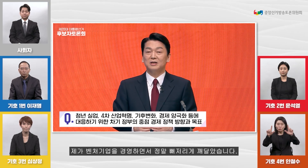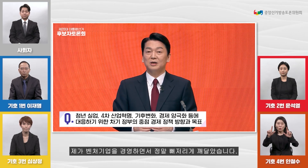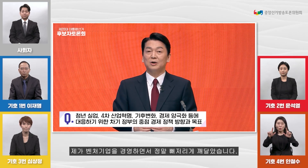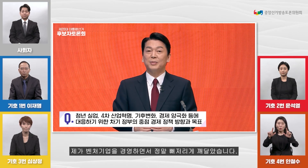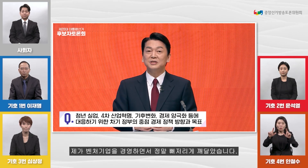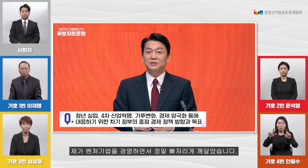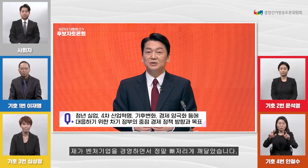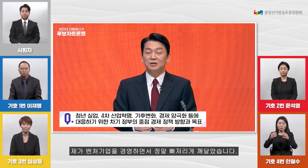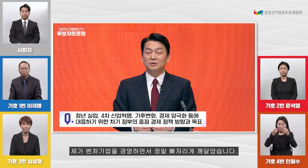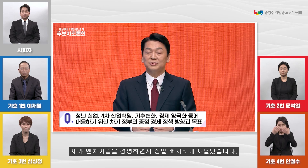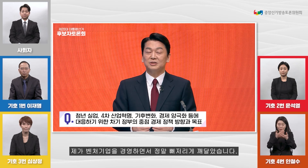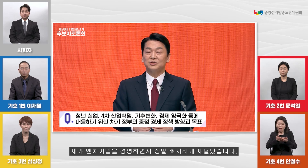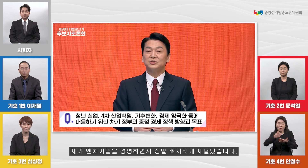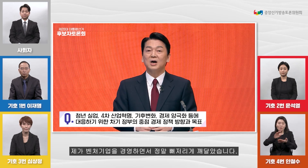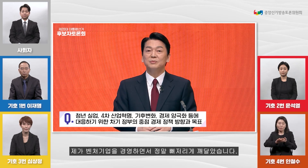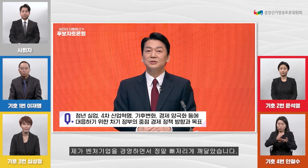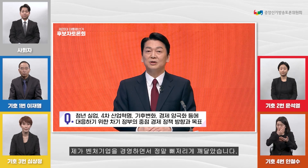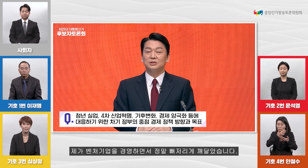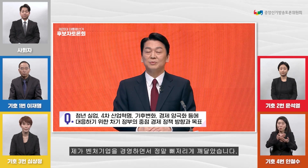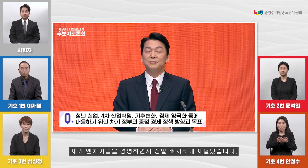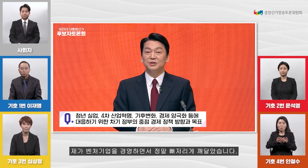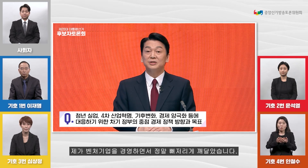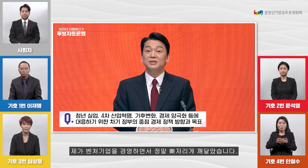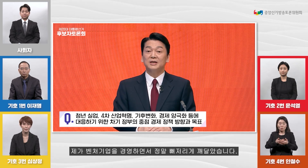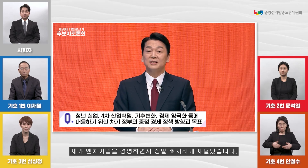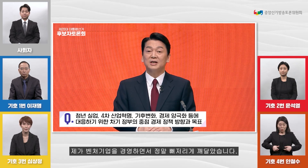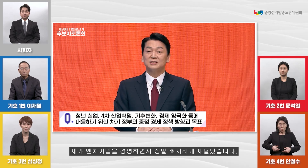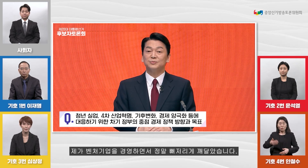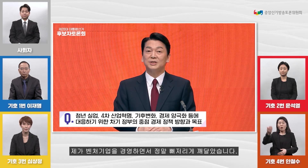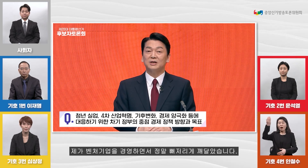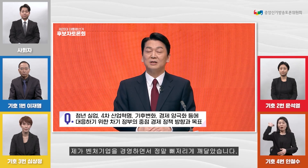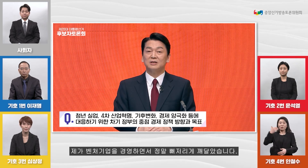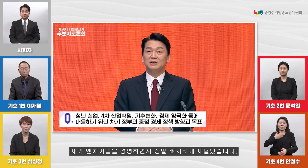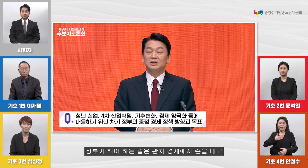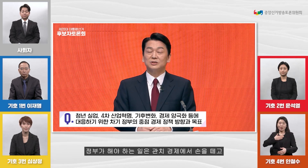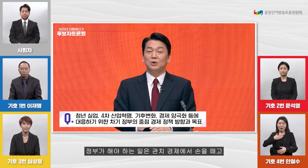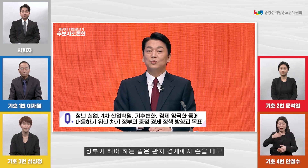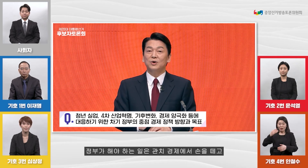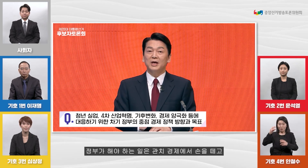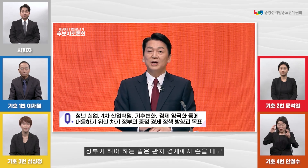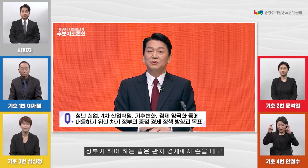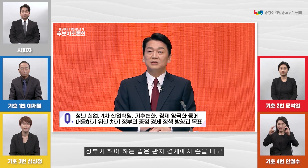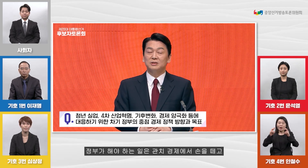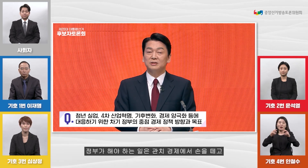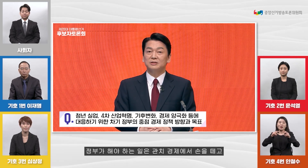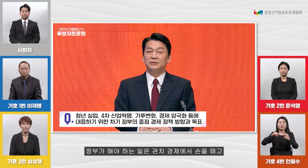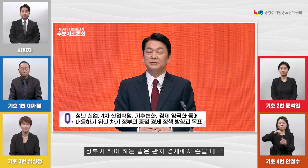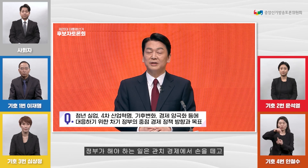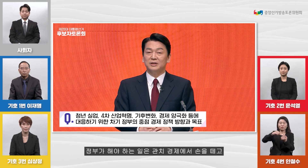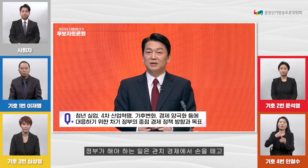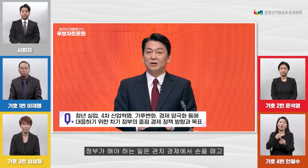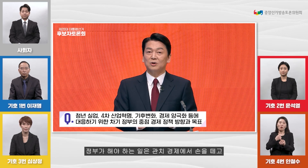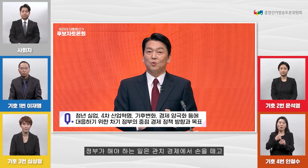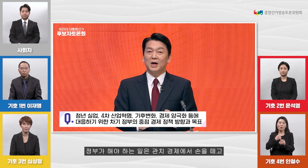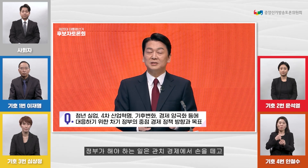제가 벤처 기업을 경영하면서 정말 뼈저리게 깨달았습니다. 정부가 해야 되는